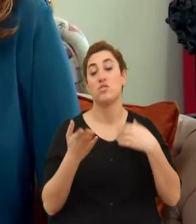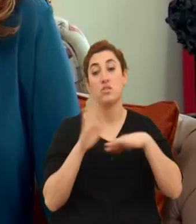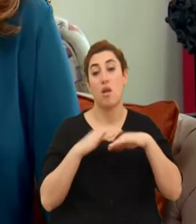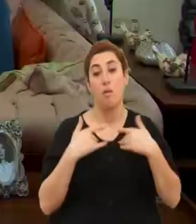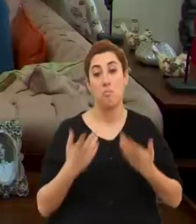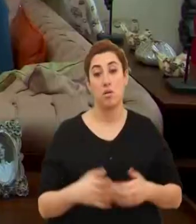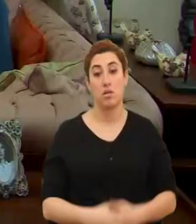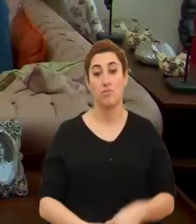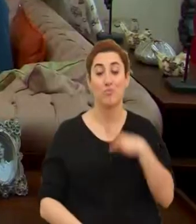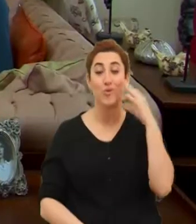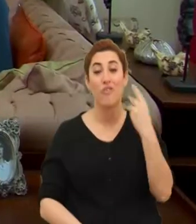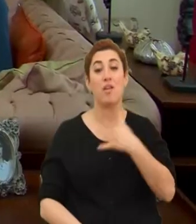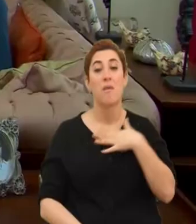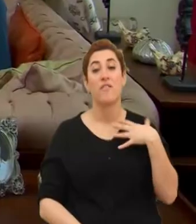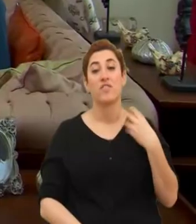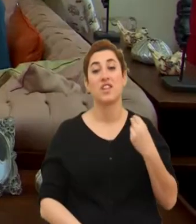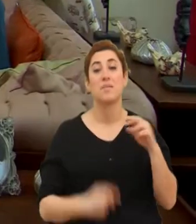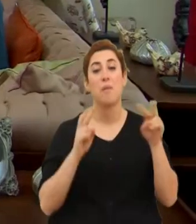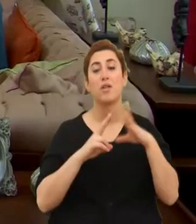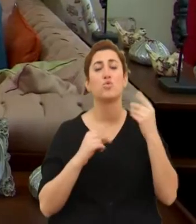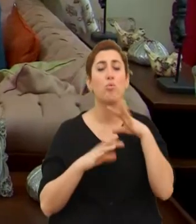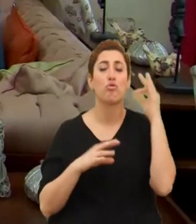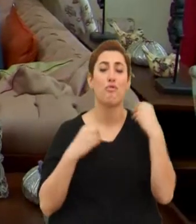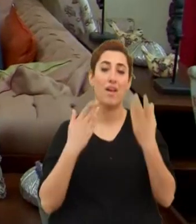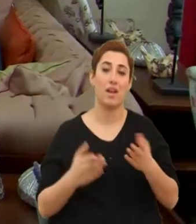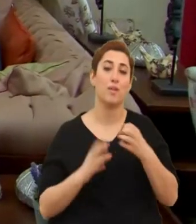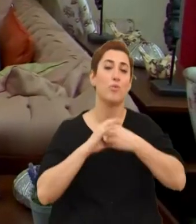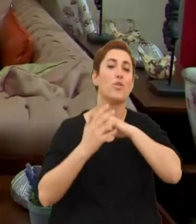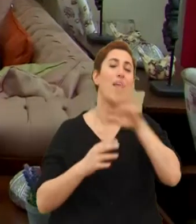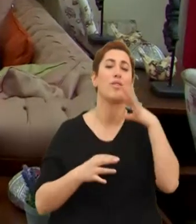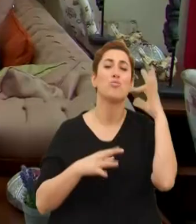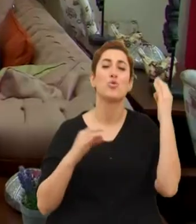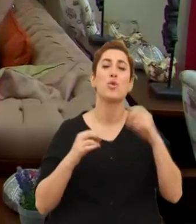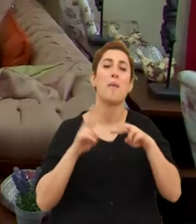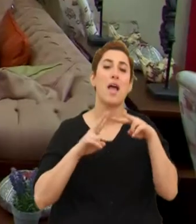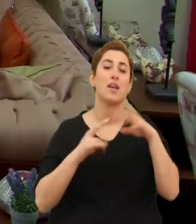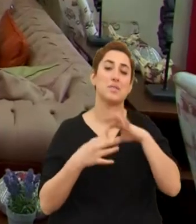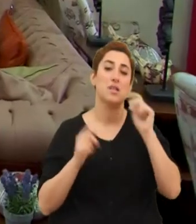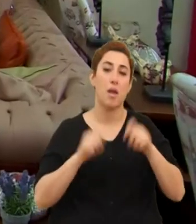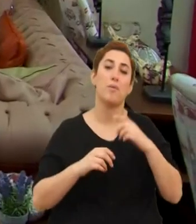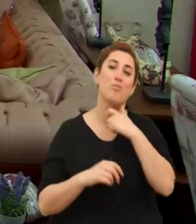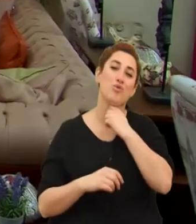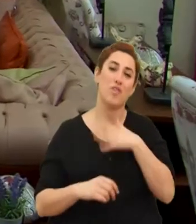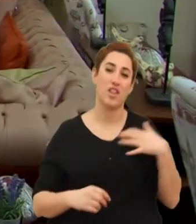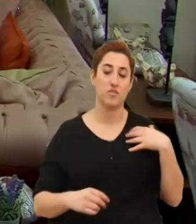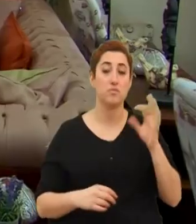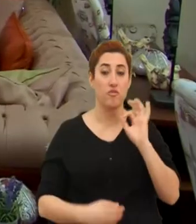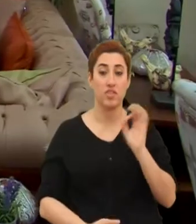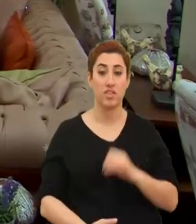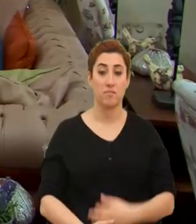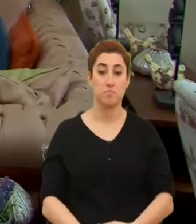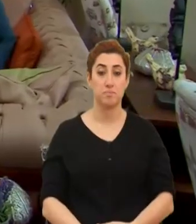Ne yapacağız? Mutlu edelim anneşkocuğum. Meryem'i çok mutlu edelim. Dünyanın en mutlu Meryem'i edelim olur. Lütfen anneşkocuğum. Evet.